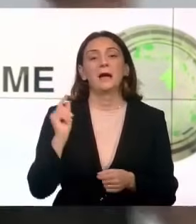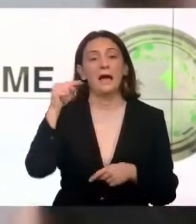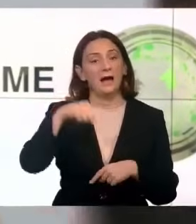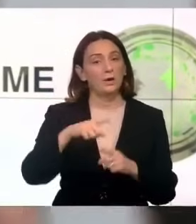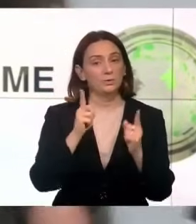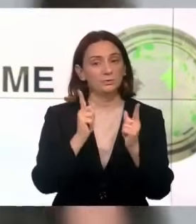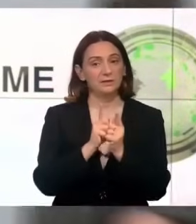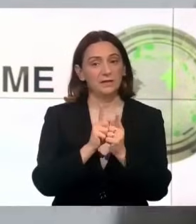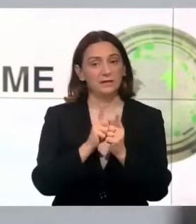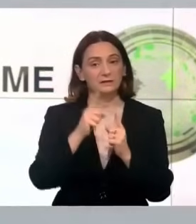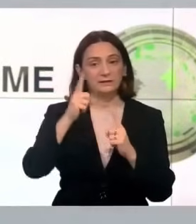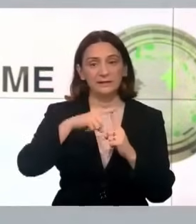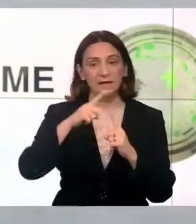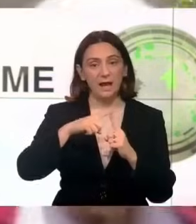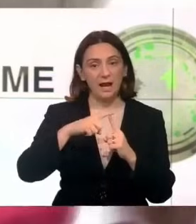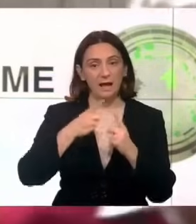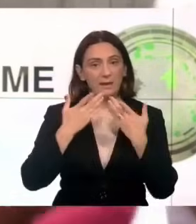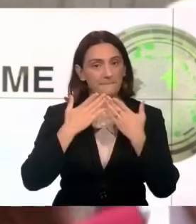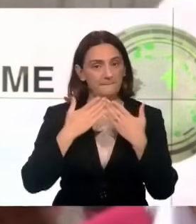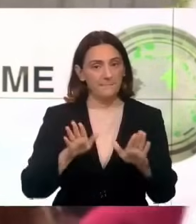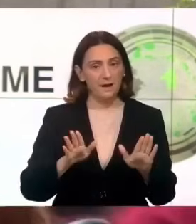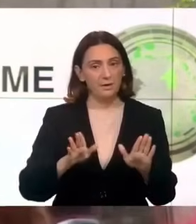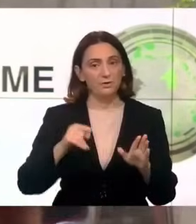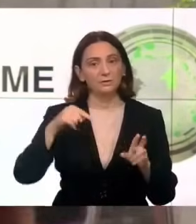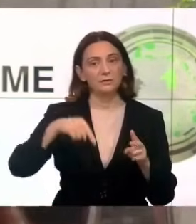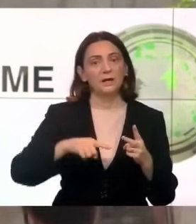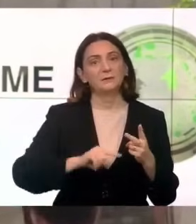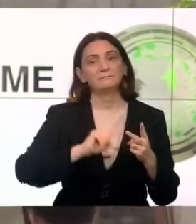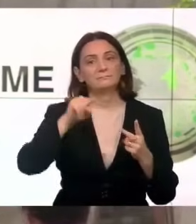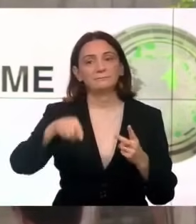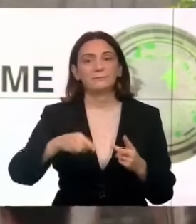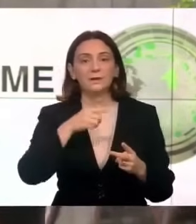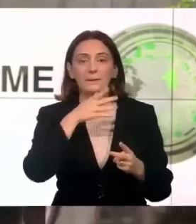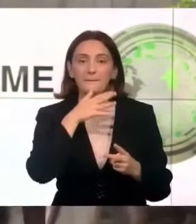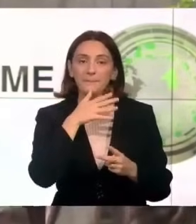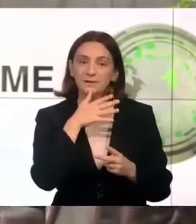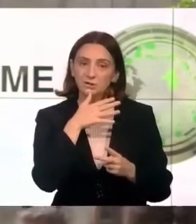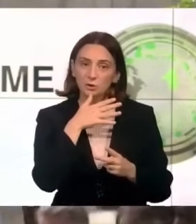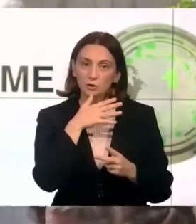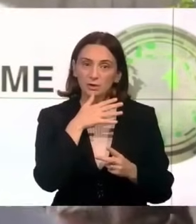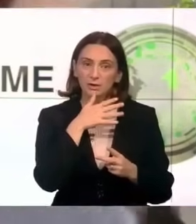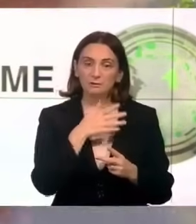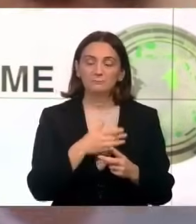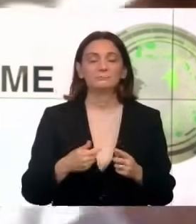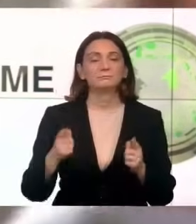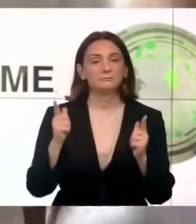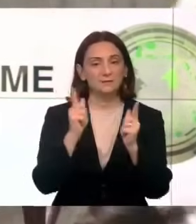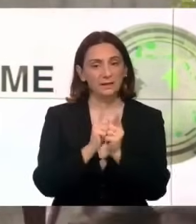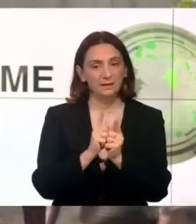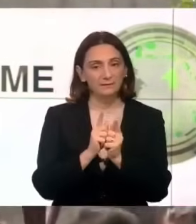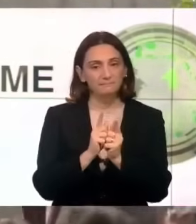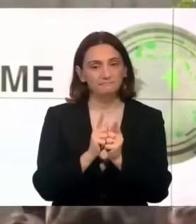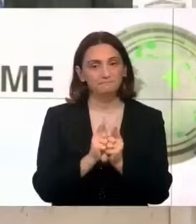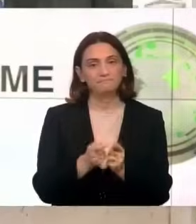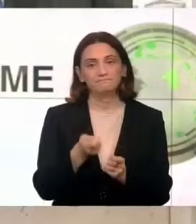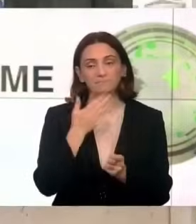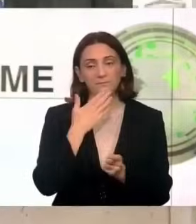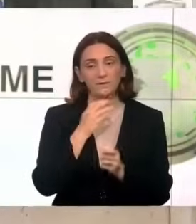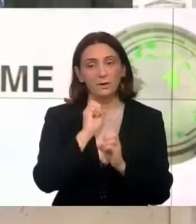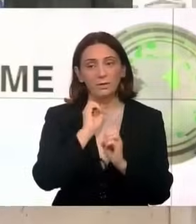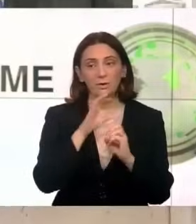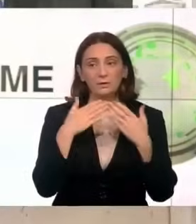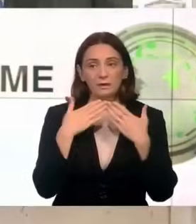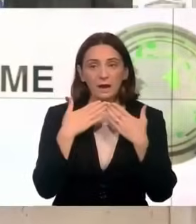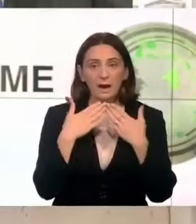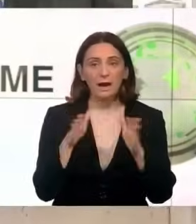që Shkupi ka planuar të bëjë. Ndalesa e kryetares së KE-s Ursula von der Leyen në kryeqytetin Maqedonas erdhi me një mesazh të